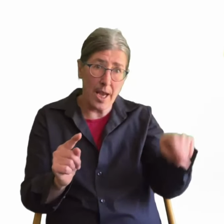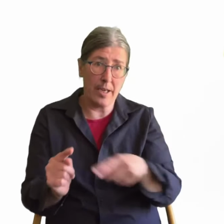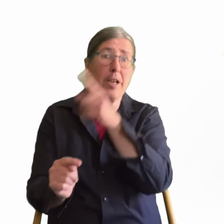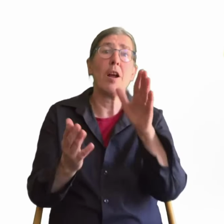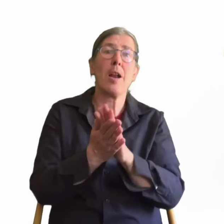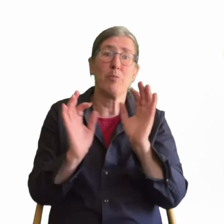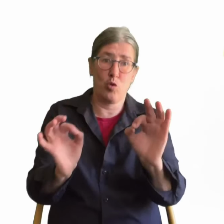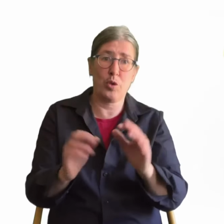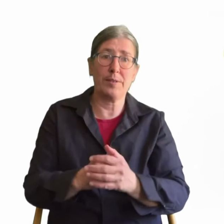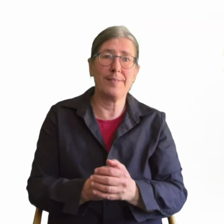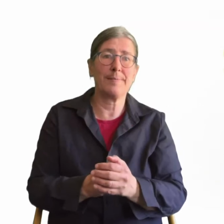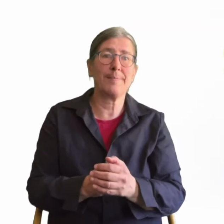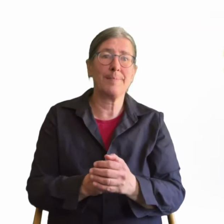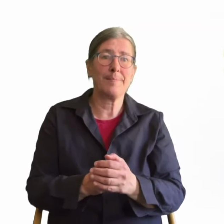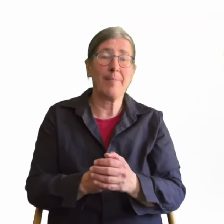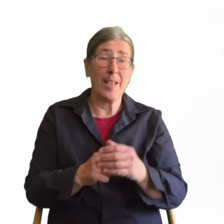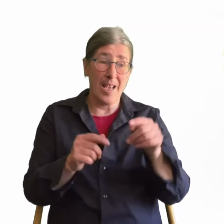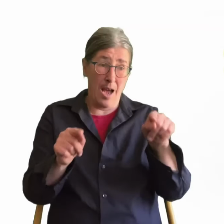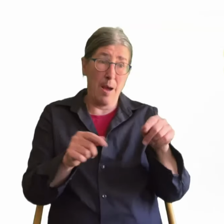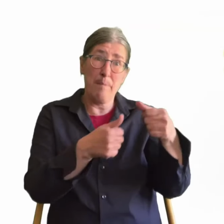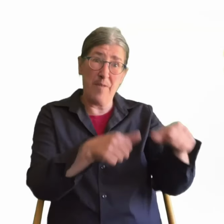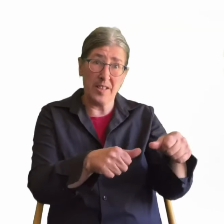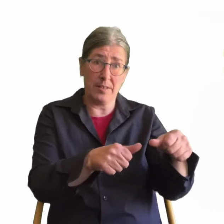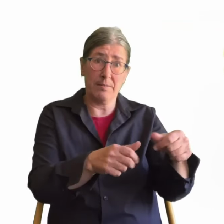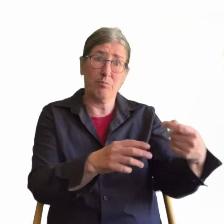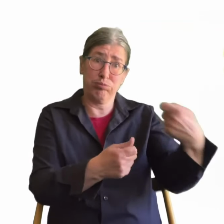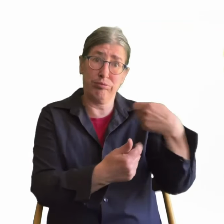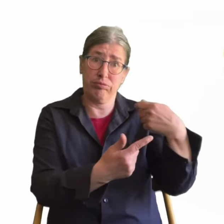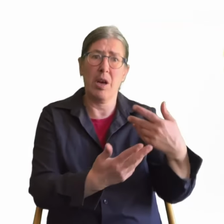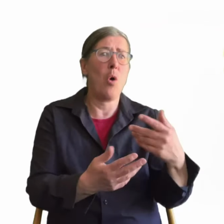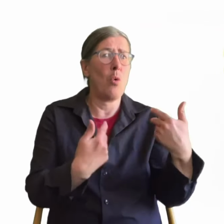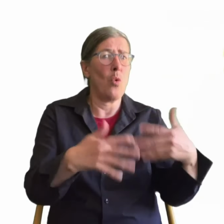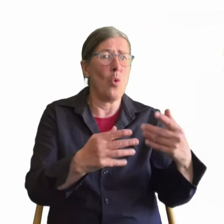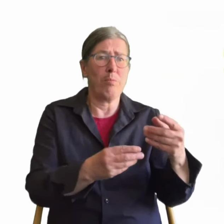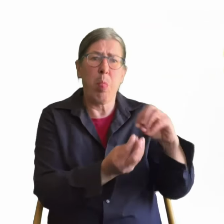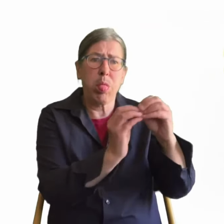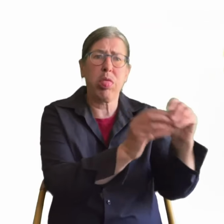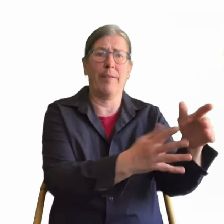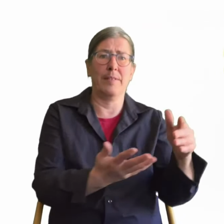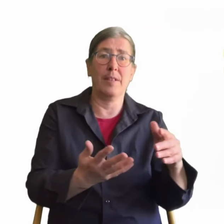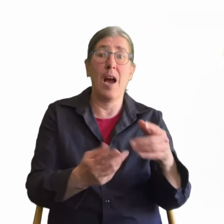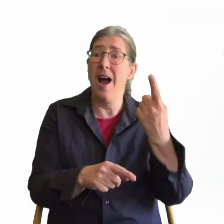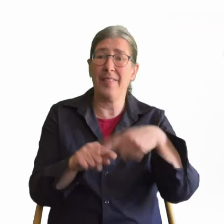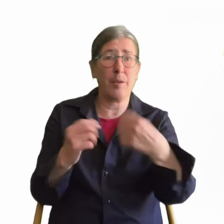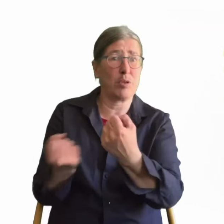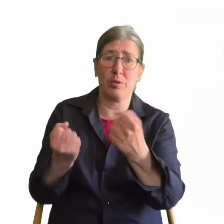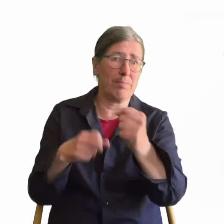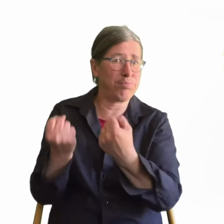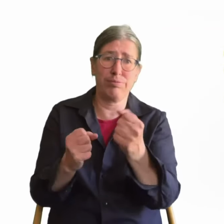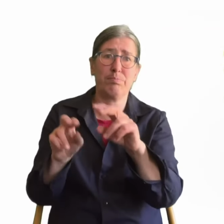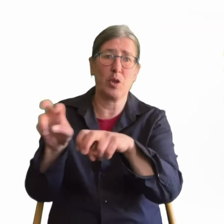der PET-Flaschen klappt recht gut, aber das Pfandsystem ist aufwendig. Man kann dieses Pfandsystem kaum bei anderen